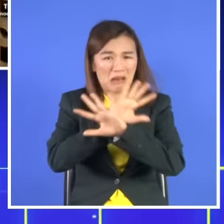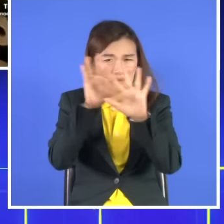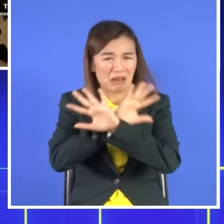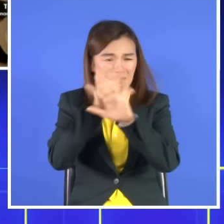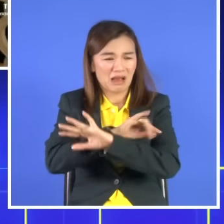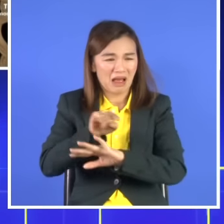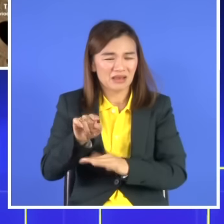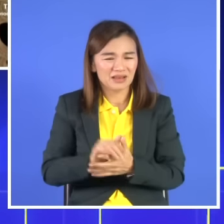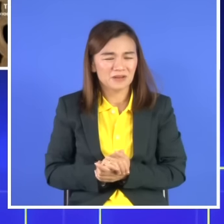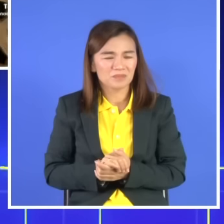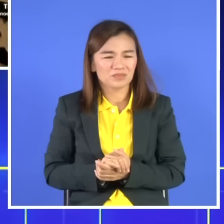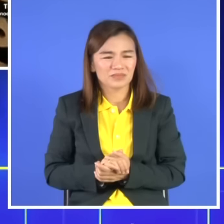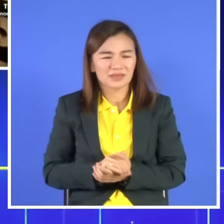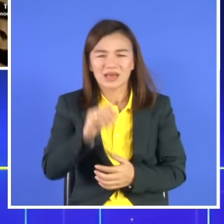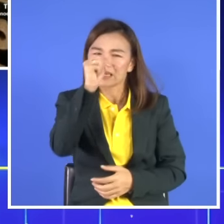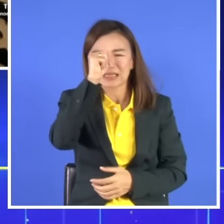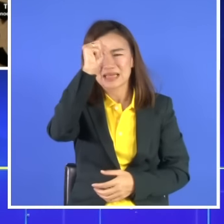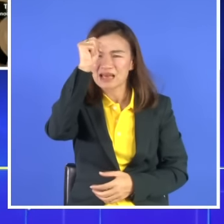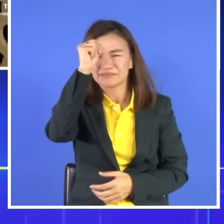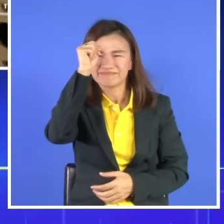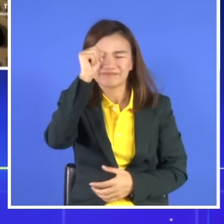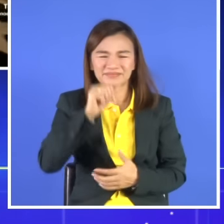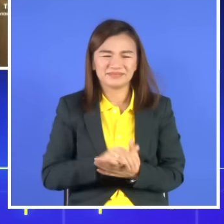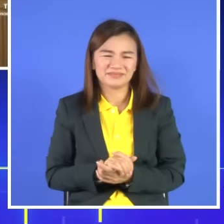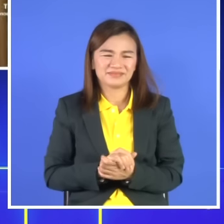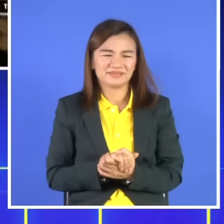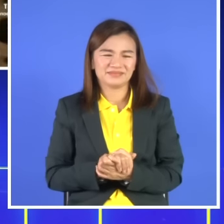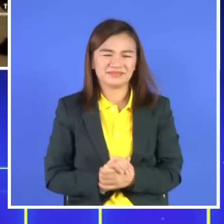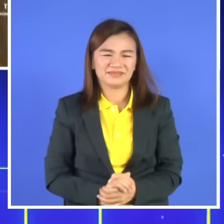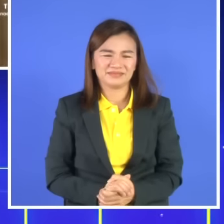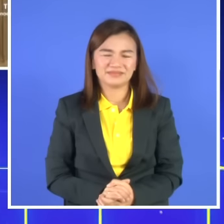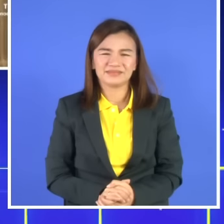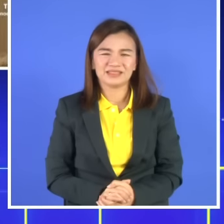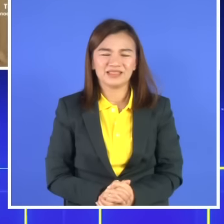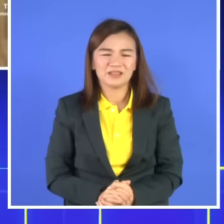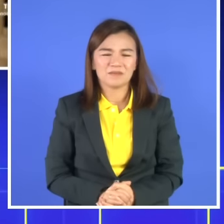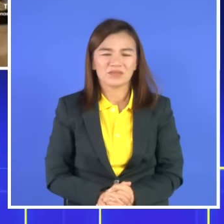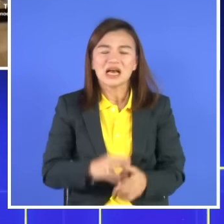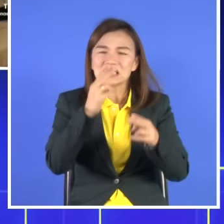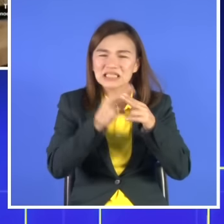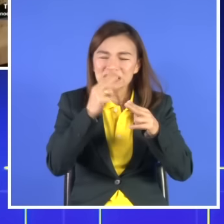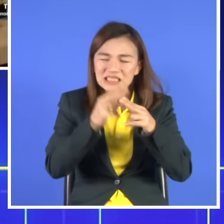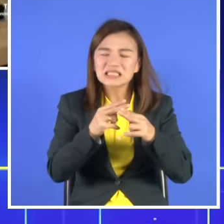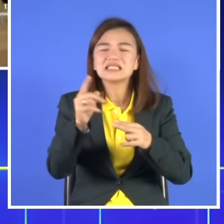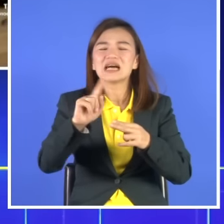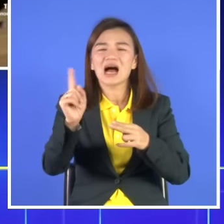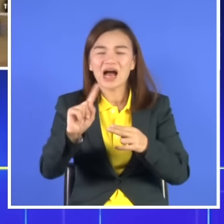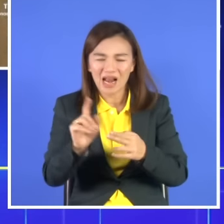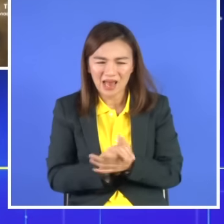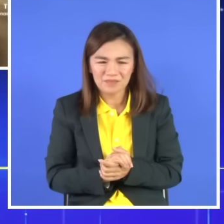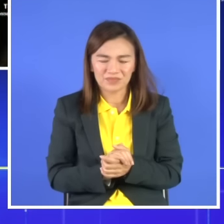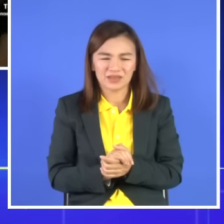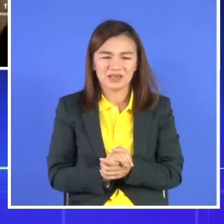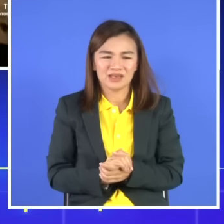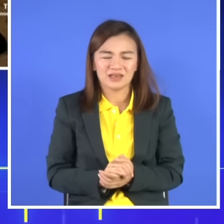ใกล้เคียง แต่ไม่ใช่เป็นภาษาอินเดียแน่นอนสมมตรมรมากระอะไรอย่างเงี้ยไม่ใช่แน่นอนสะพานนี้อ่านว่าสะ